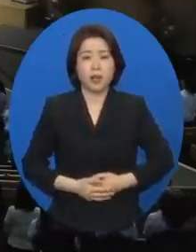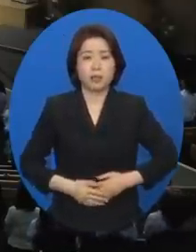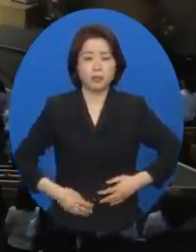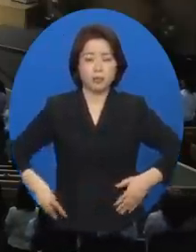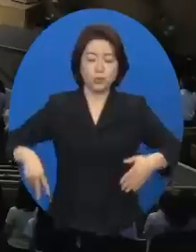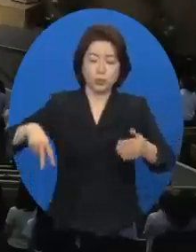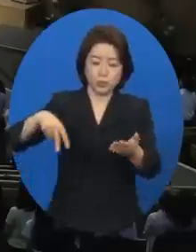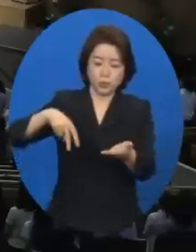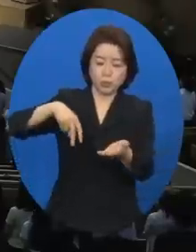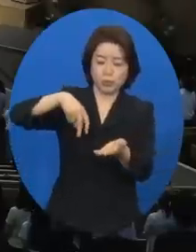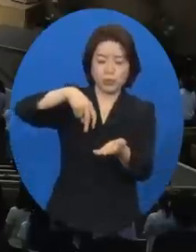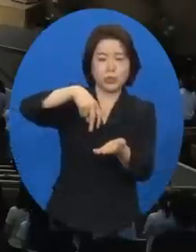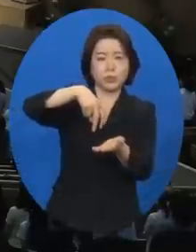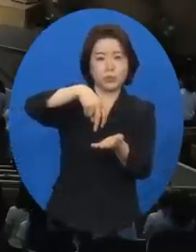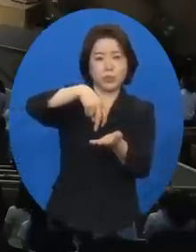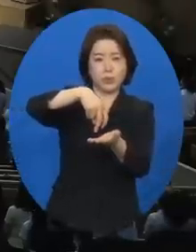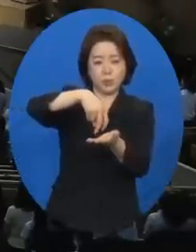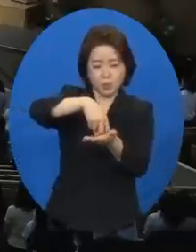으